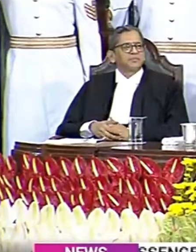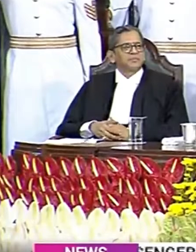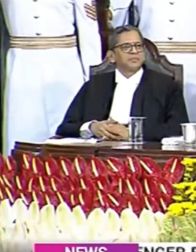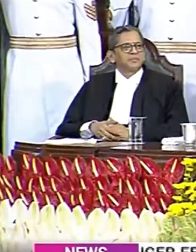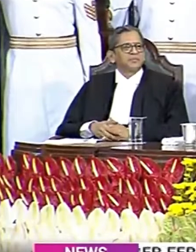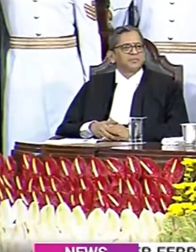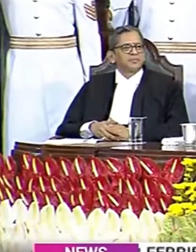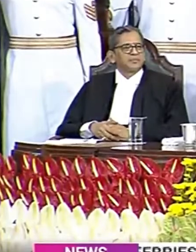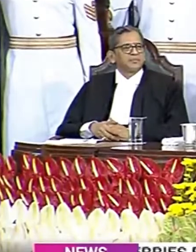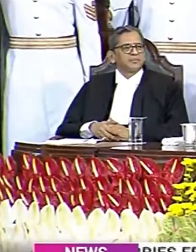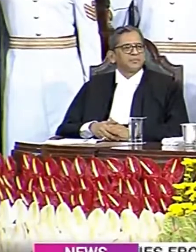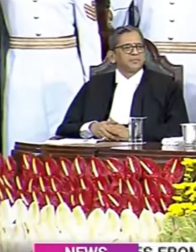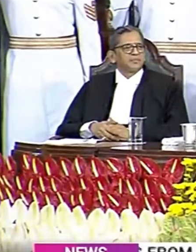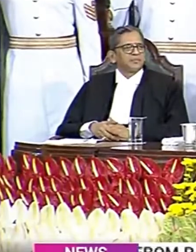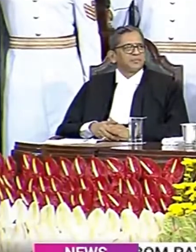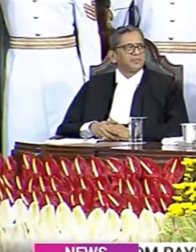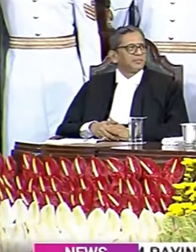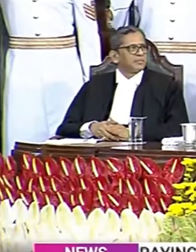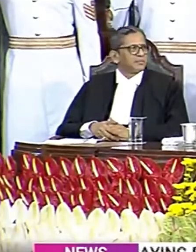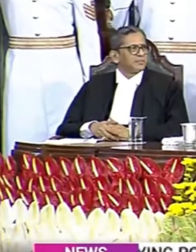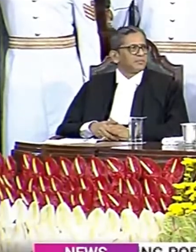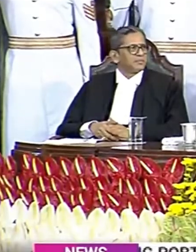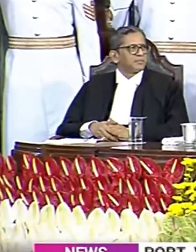उपराष्ट्रपति श्री एम वेंकैया नायडू जी,